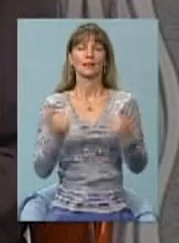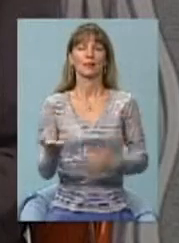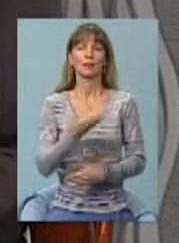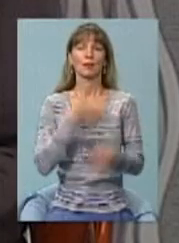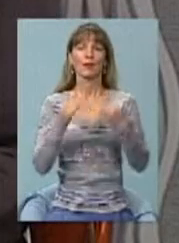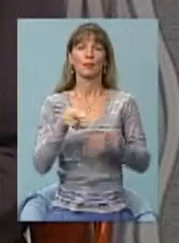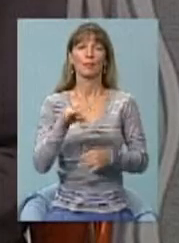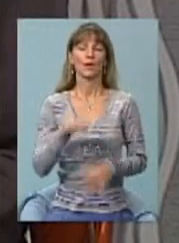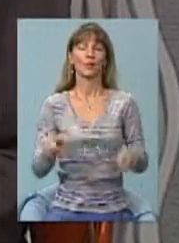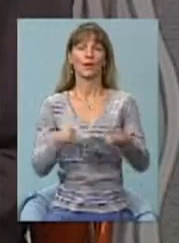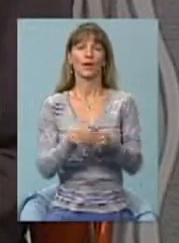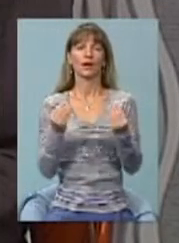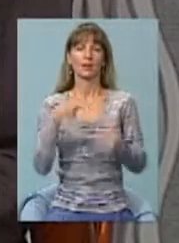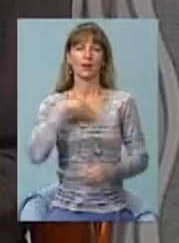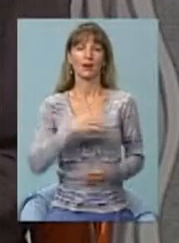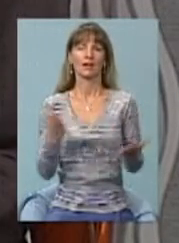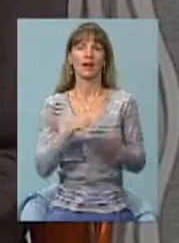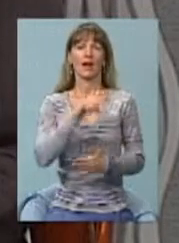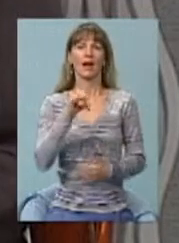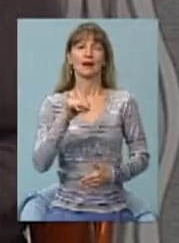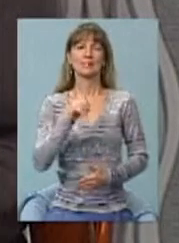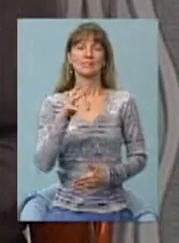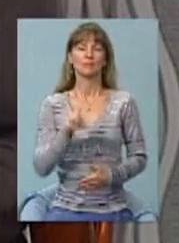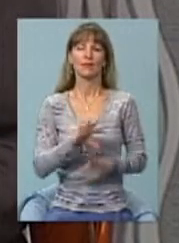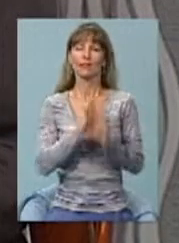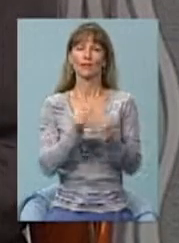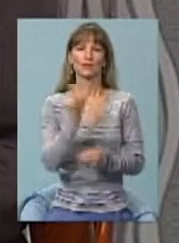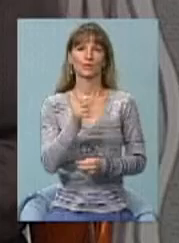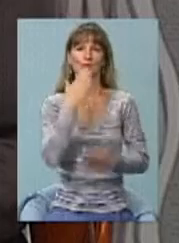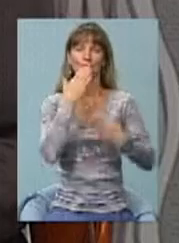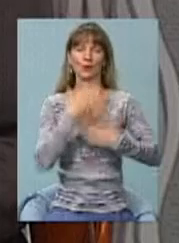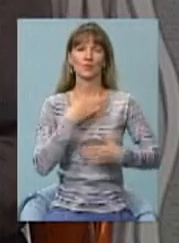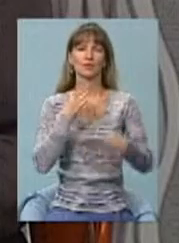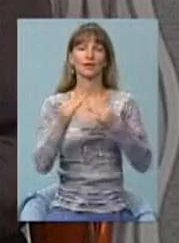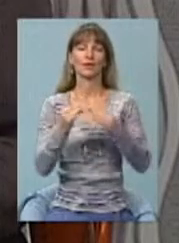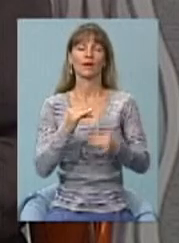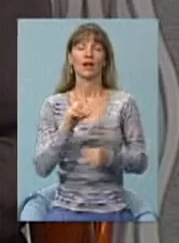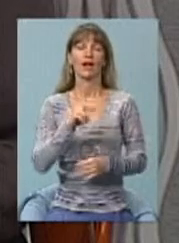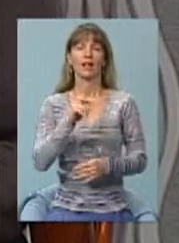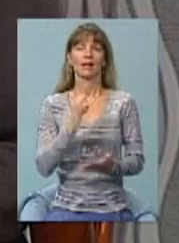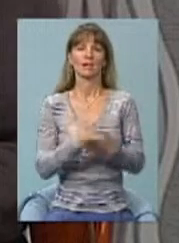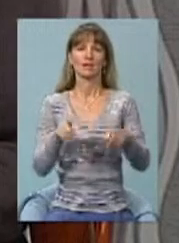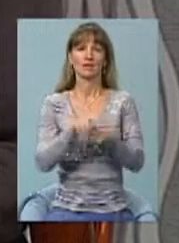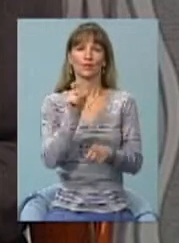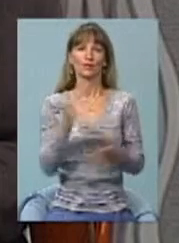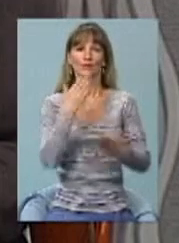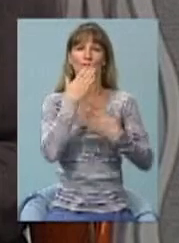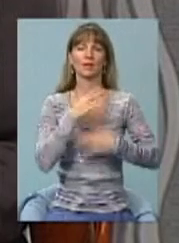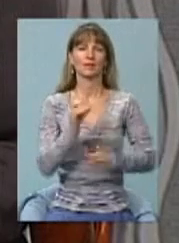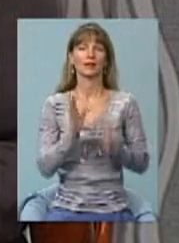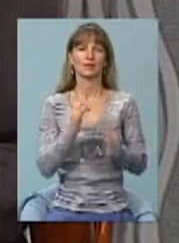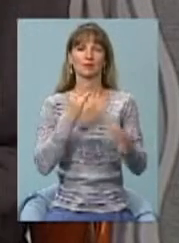сьогодні ми поговоримо про таку якість характеру, як харизма. Взагалі люди полюбляють спілкуватися, але є такі люди, котрі полюбляють не